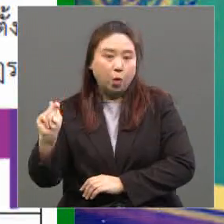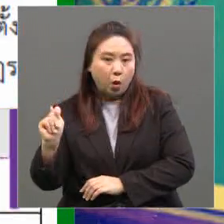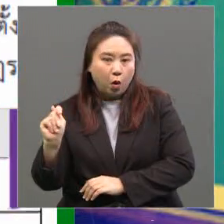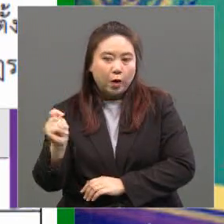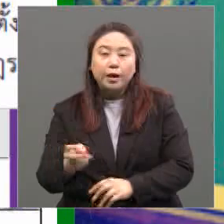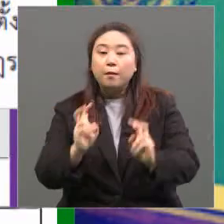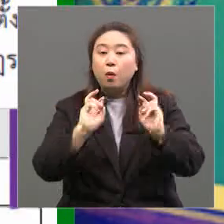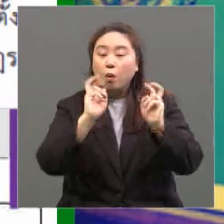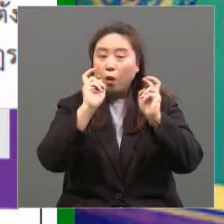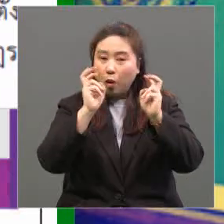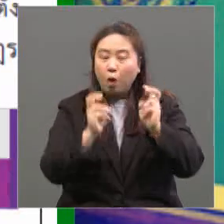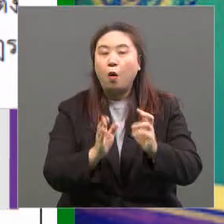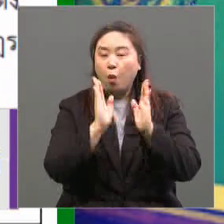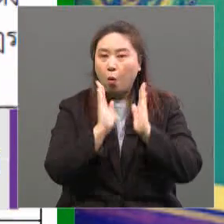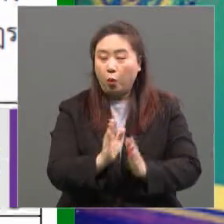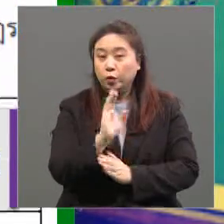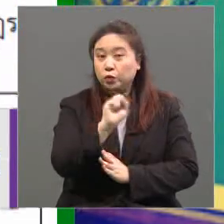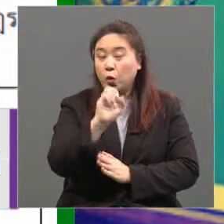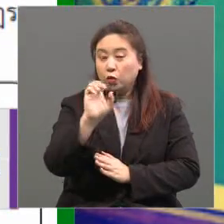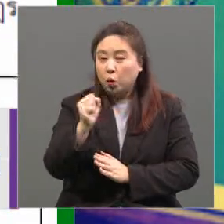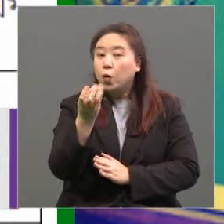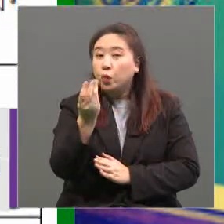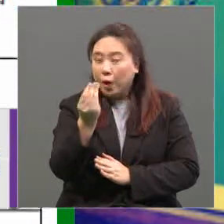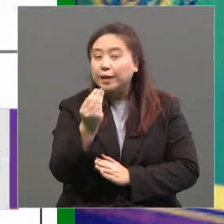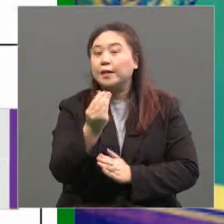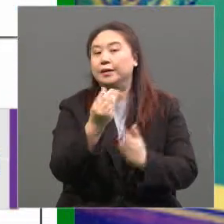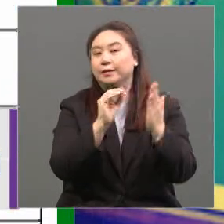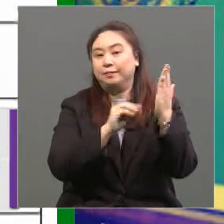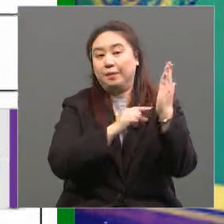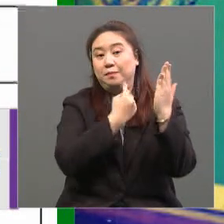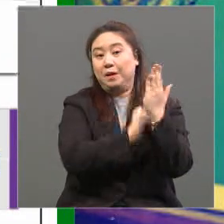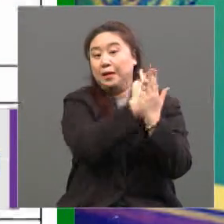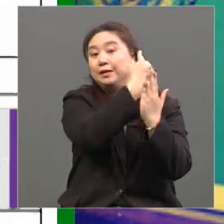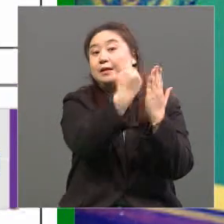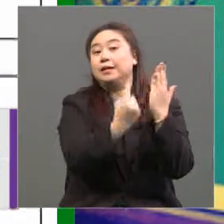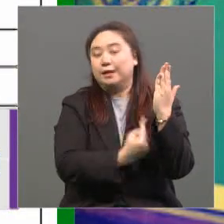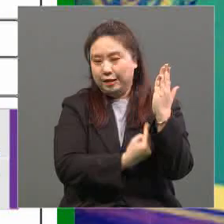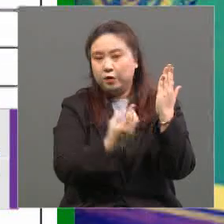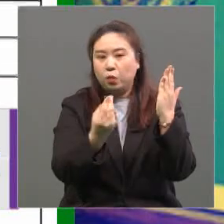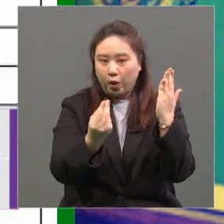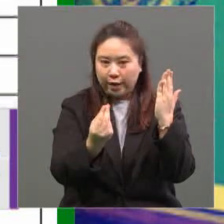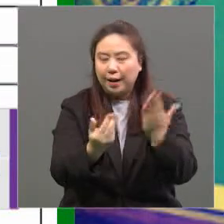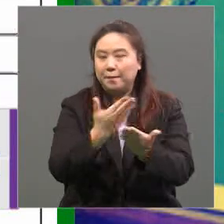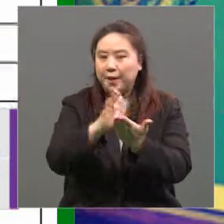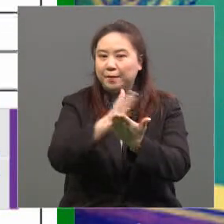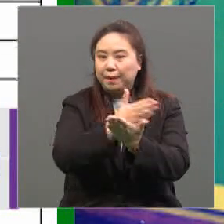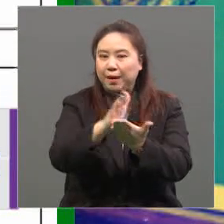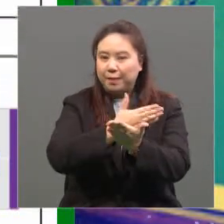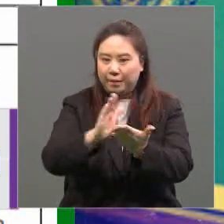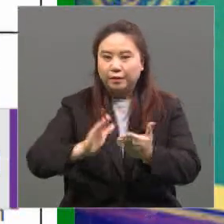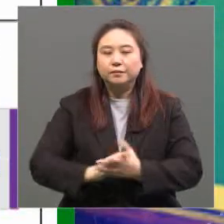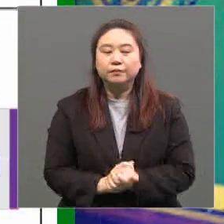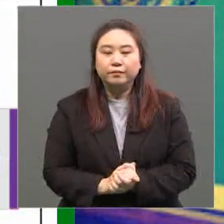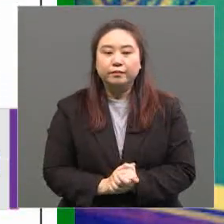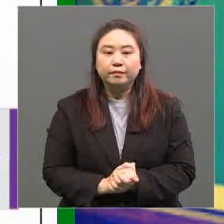มาชิกสภาผู้แทนราษฎรแบบแบ่งเขตเลือกตั้งจำนวนเขตเลือกตั้งและท้องที่ที่ประกอบเป็นเขตเลือกตั้งความว่